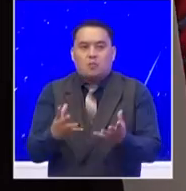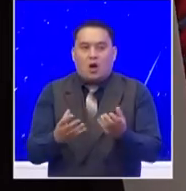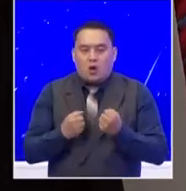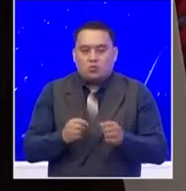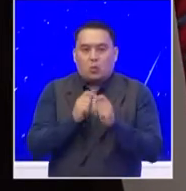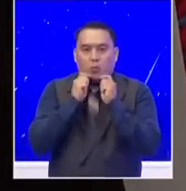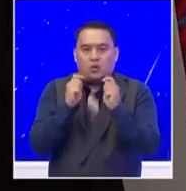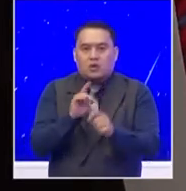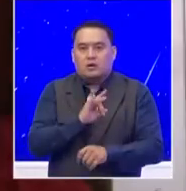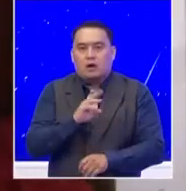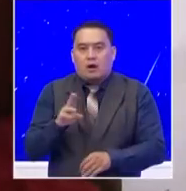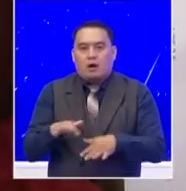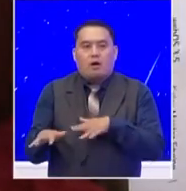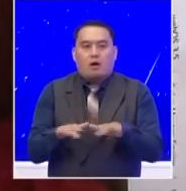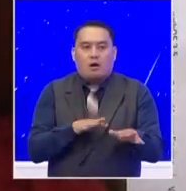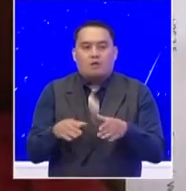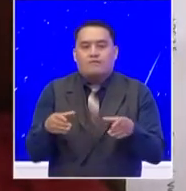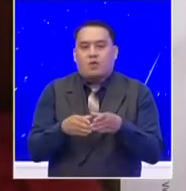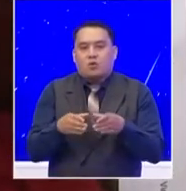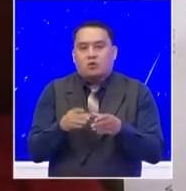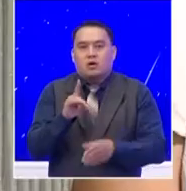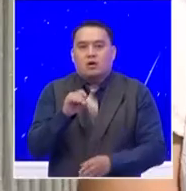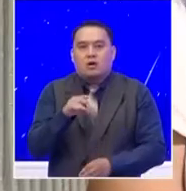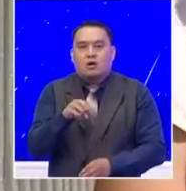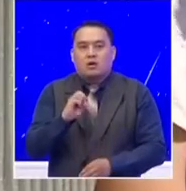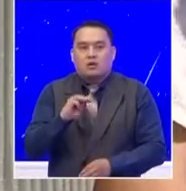дар благодаря республиканской акции от фонда «Харикет».